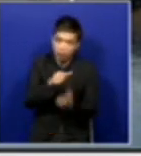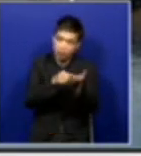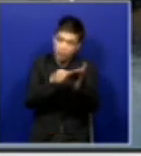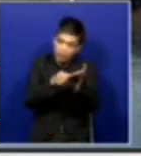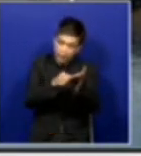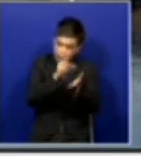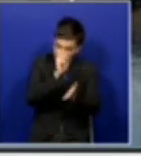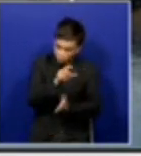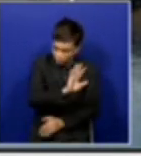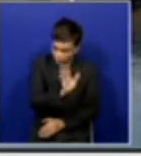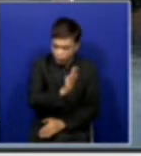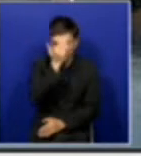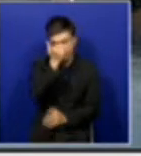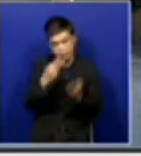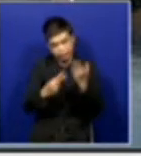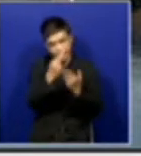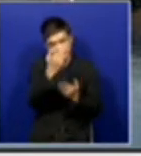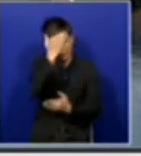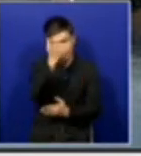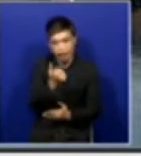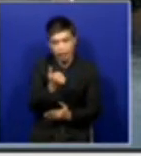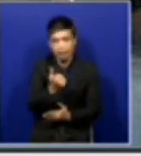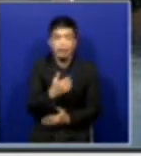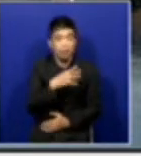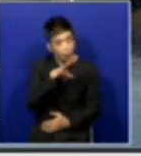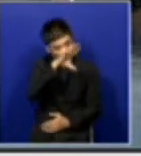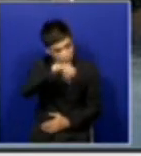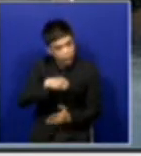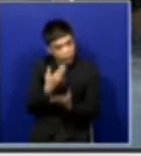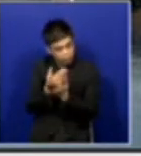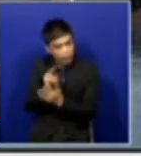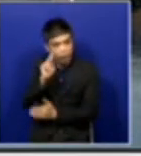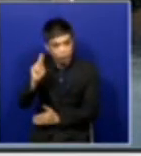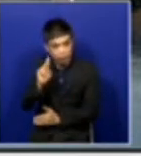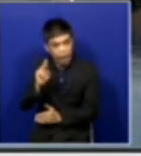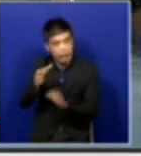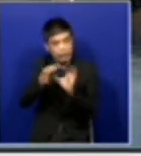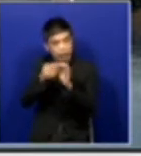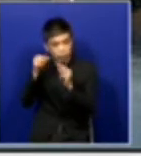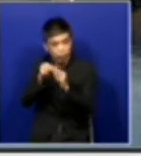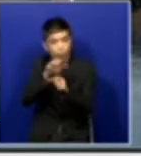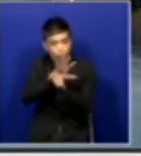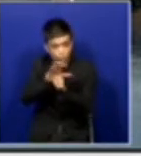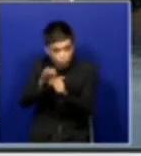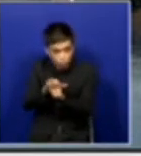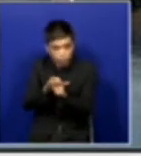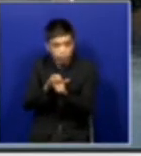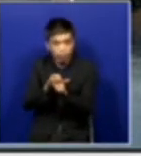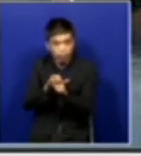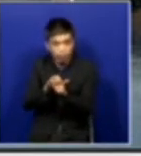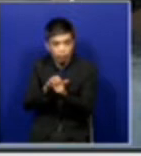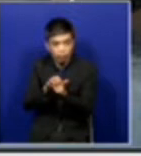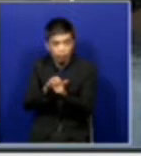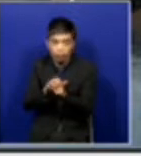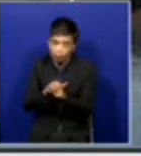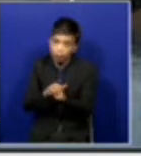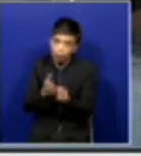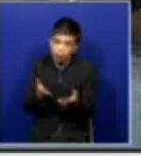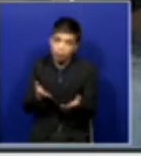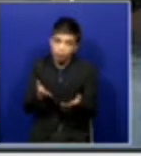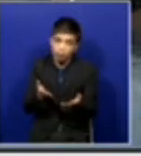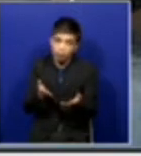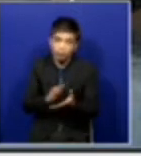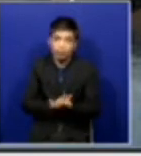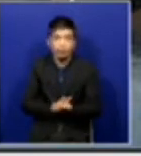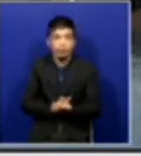ปตัดแล้วท่านก็บอกว่าจะเอาไปใช้กับโควิดก็กับโรงพยาบาลใช่ไหมแ